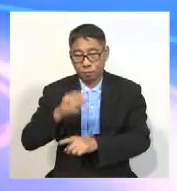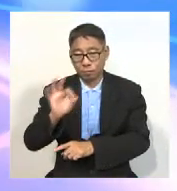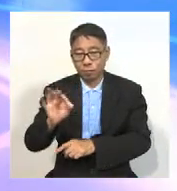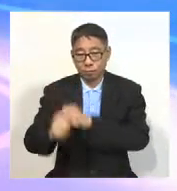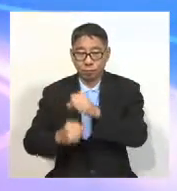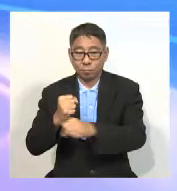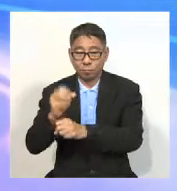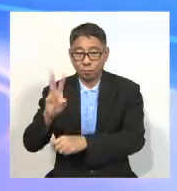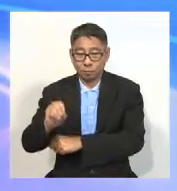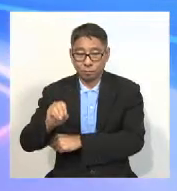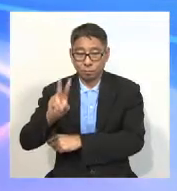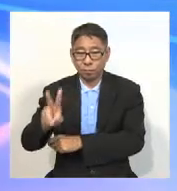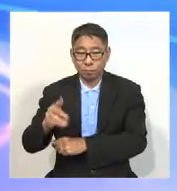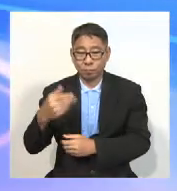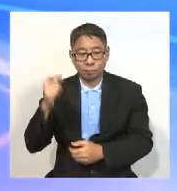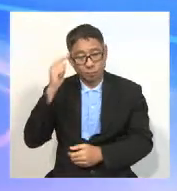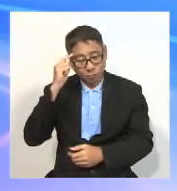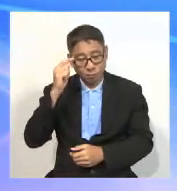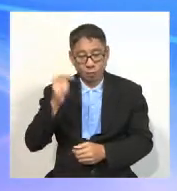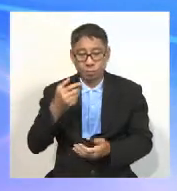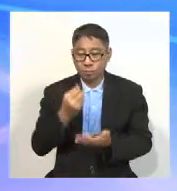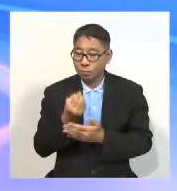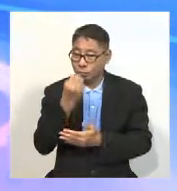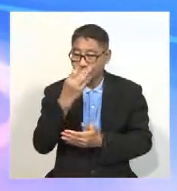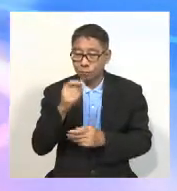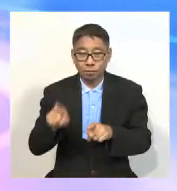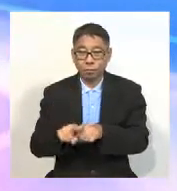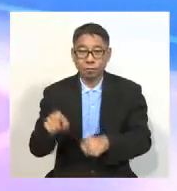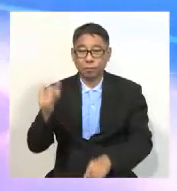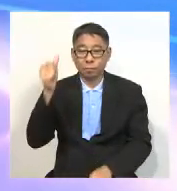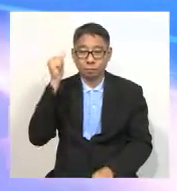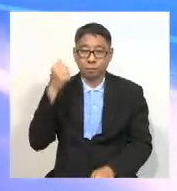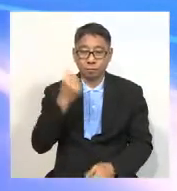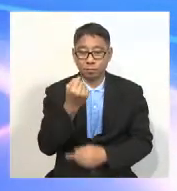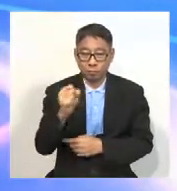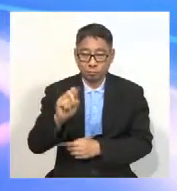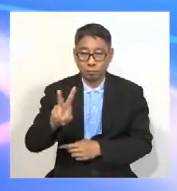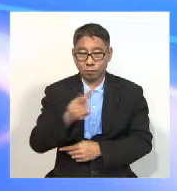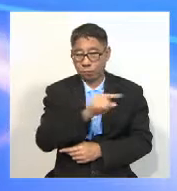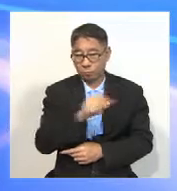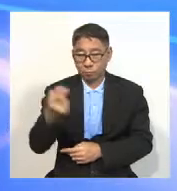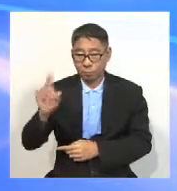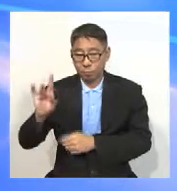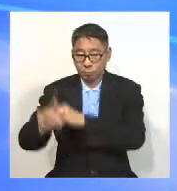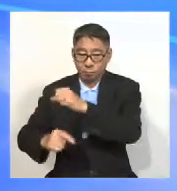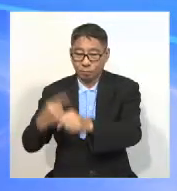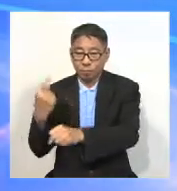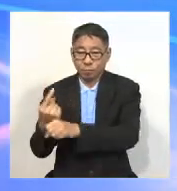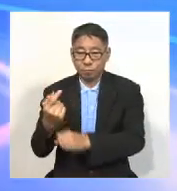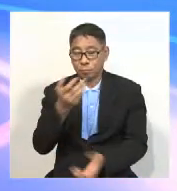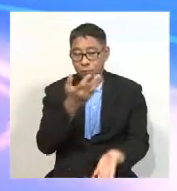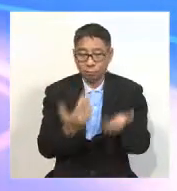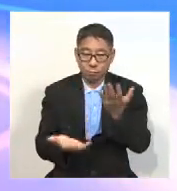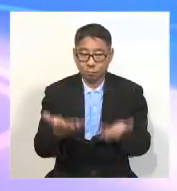น2562ยังคิดอัตราเบี้ยปรับเท่าเดิมนะคะก็คือร้อยละ12ถึงร้อยละ18ต่อปีแล้วแ